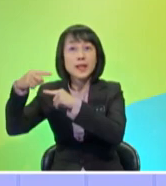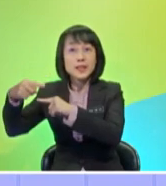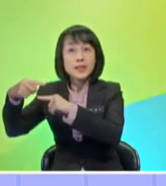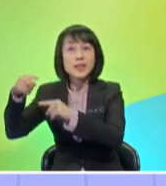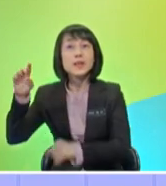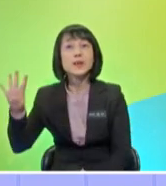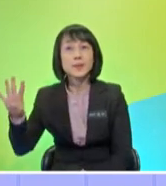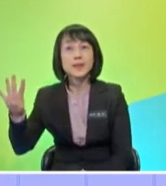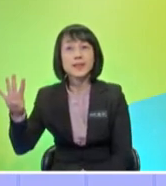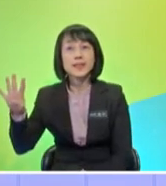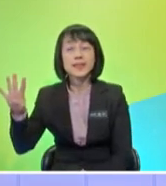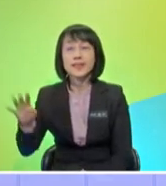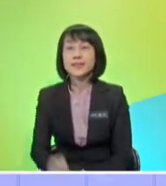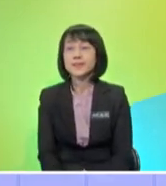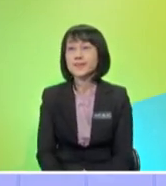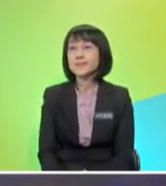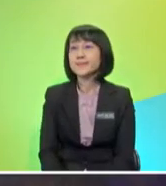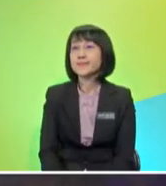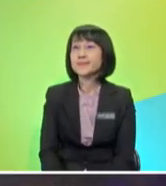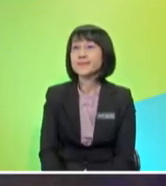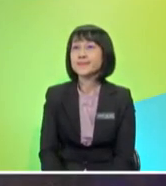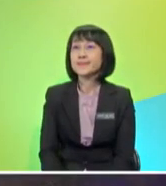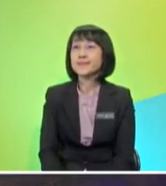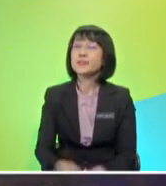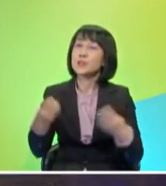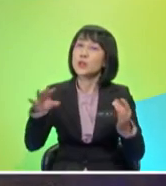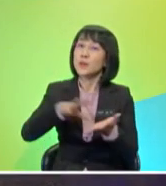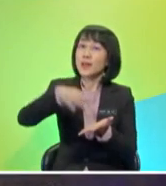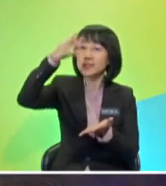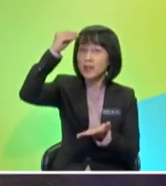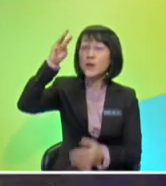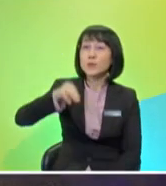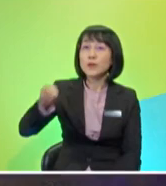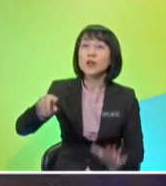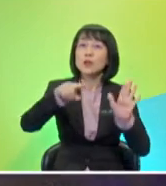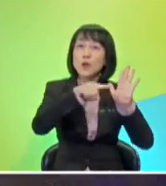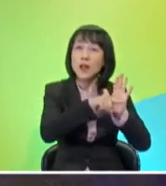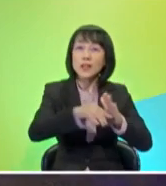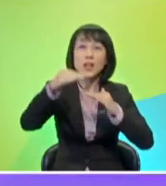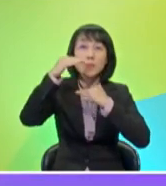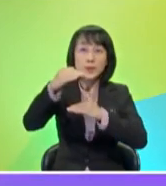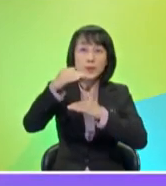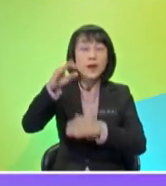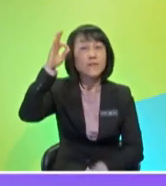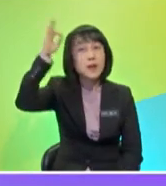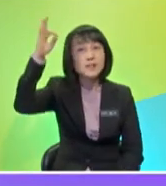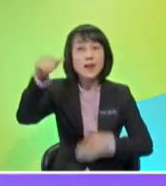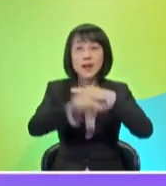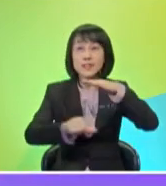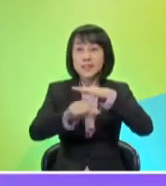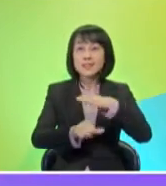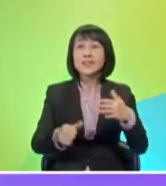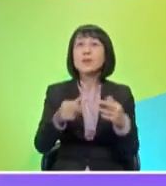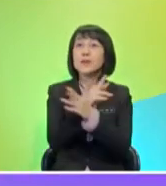4. Okey, baik, itulah dia kita dah pun belajar ya murid-murid, tolak dalam lingkungan fakta asas. Kita nak berehat